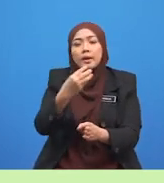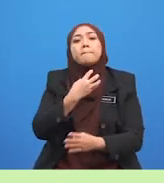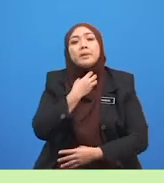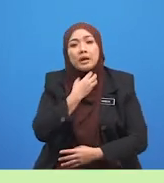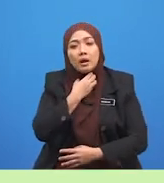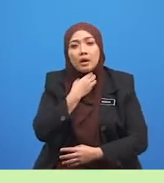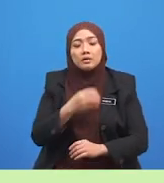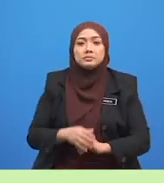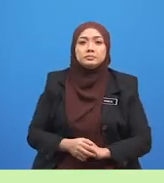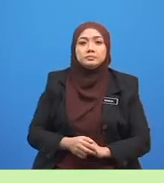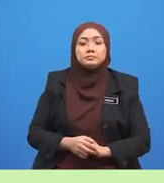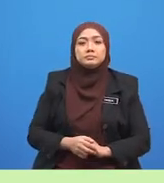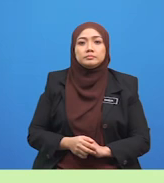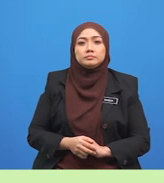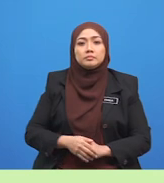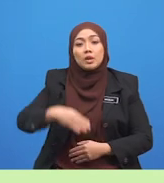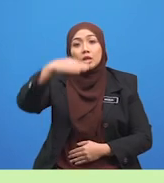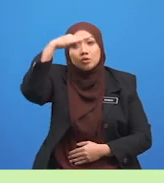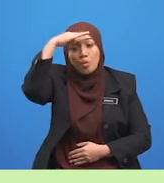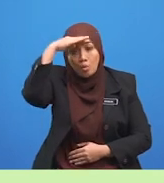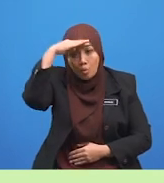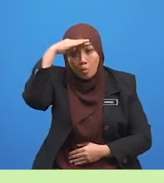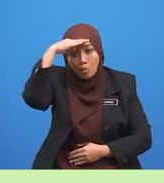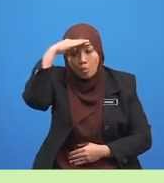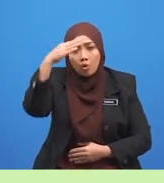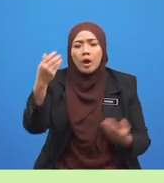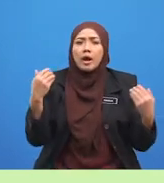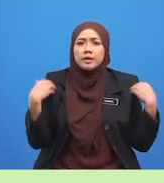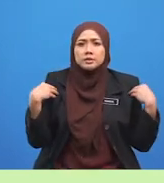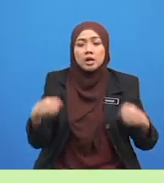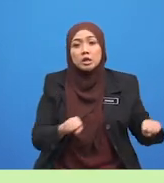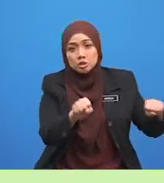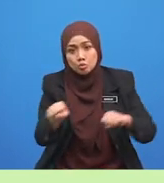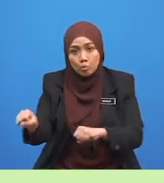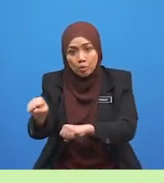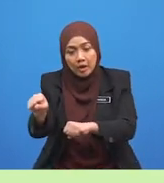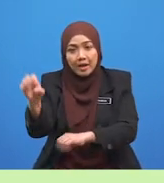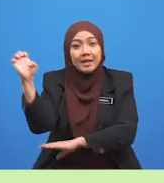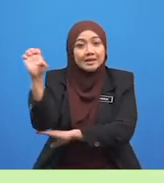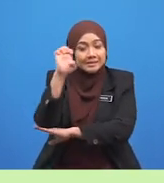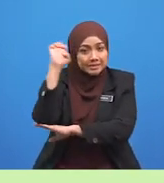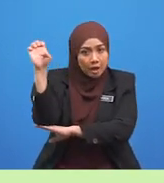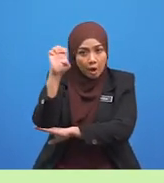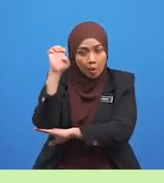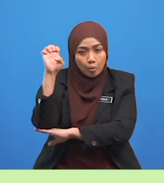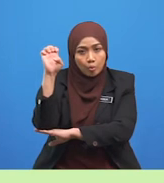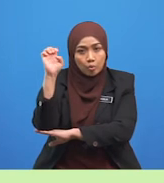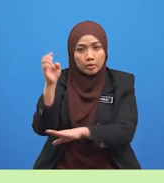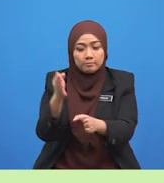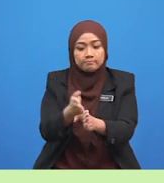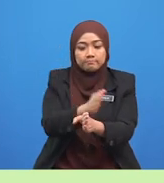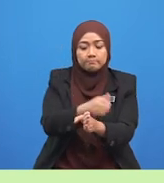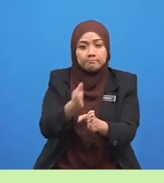Negeri yang seterusnya ialah negeri Johor. Terdapat Sungai Endau di antara negeri Johor dan